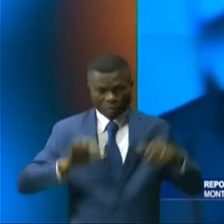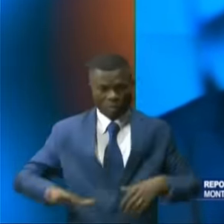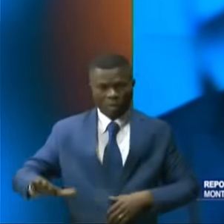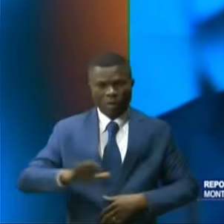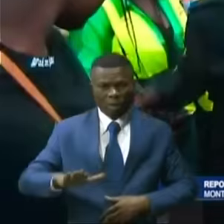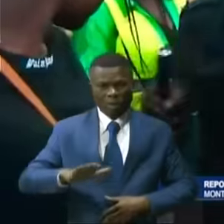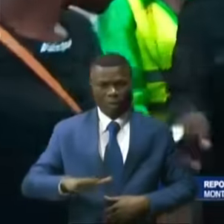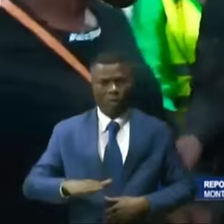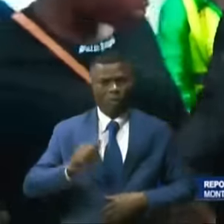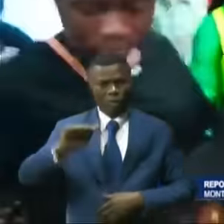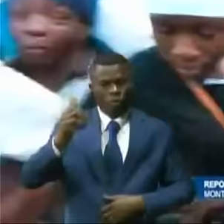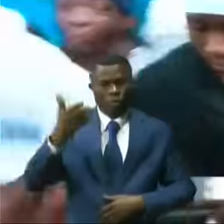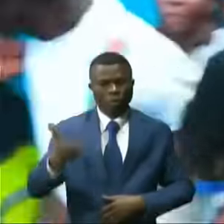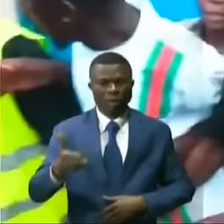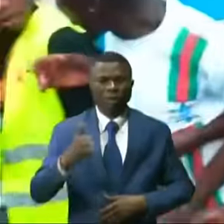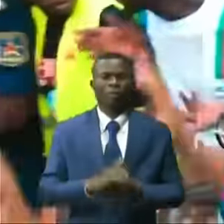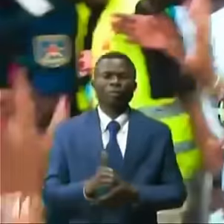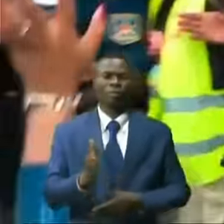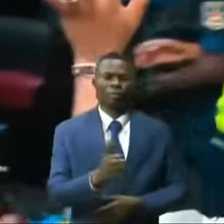République en